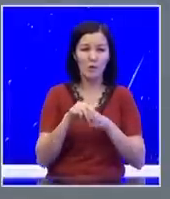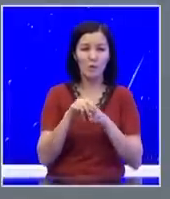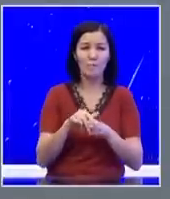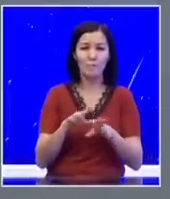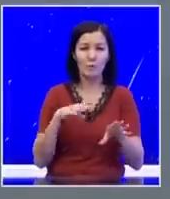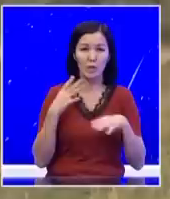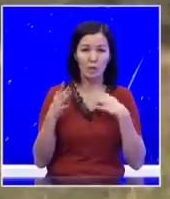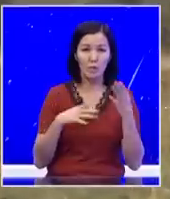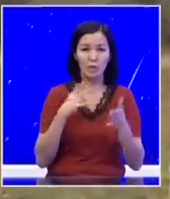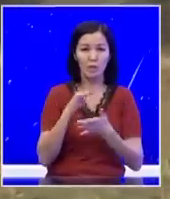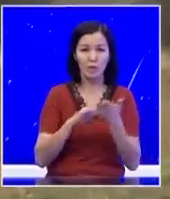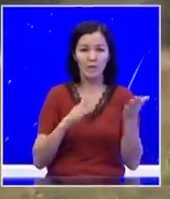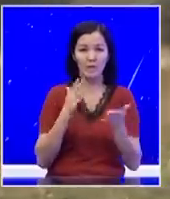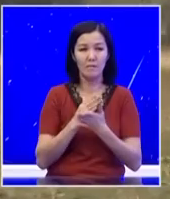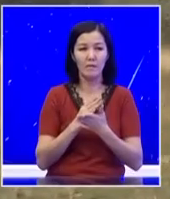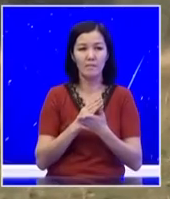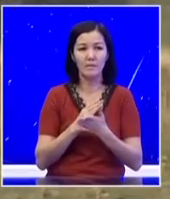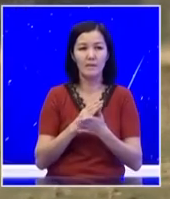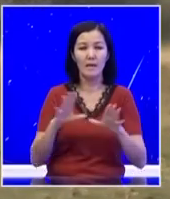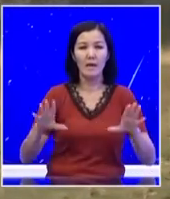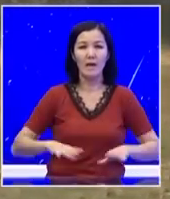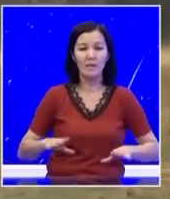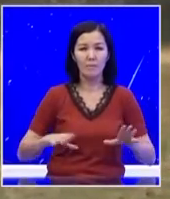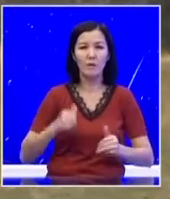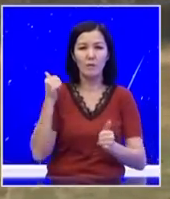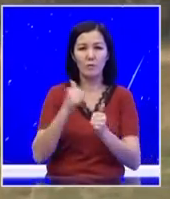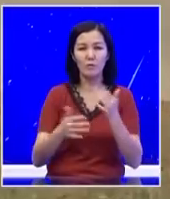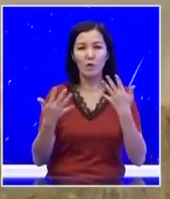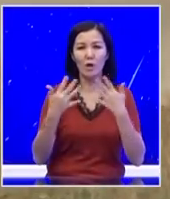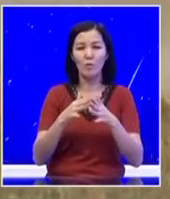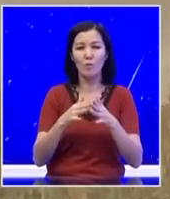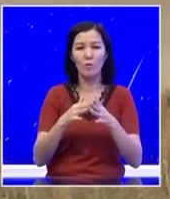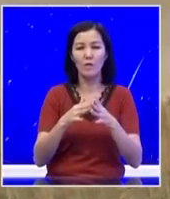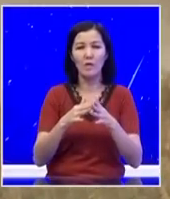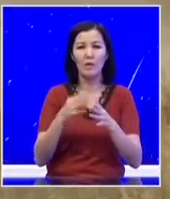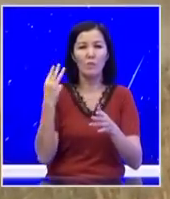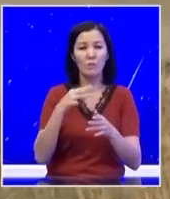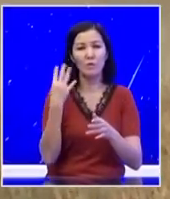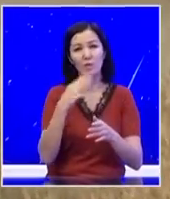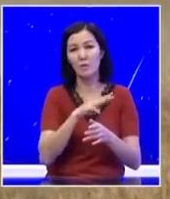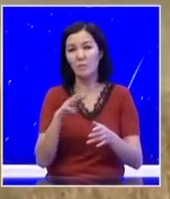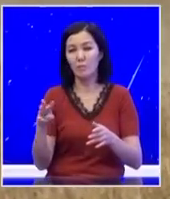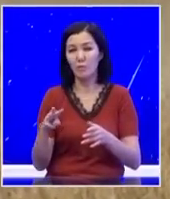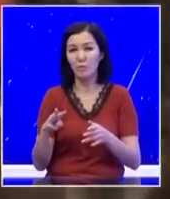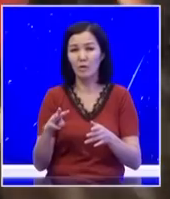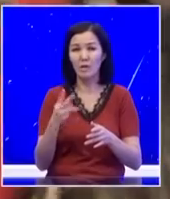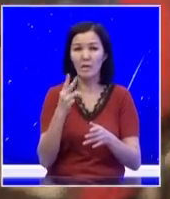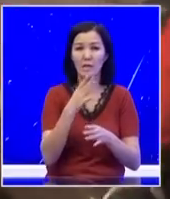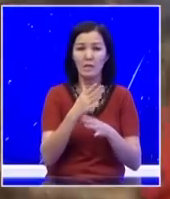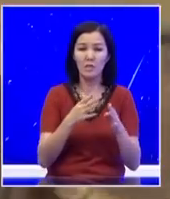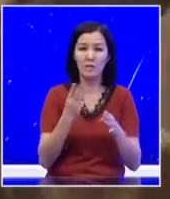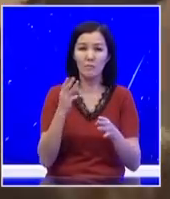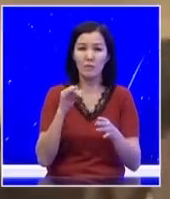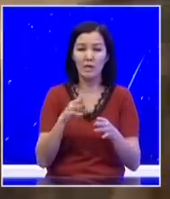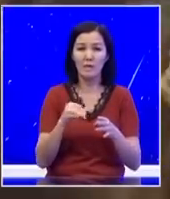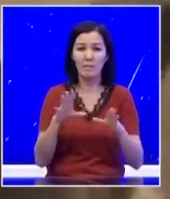жұмыстетіп жатырмыз. Атбегі жүйрік аттарды күнде ауыл шетіне аз ғана уақытқа шығарып серуендетеді. Сонымен қатар 2-2,5